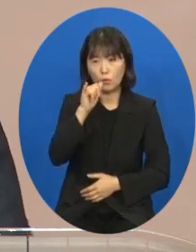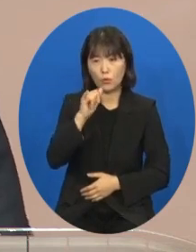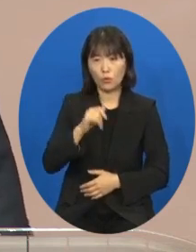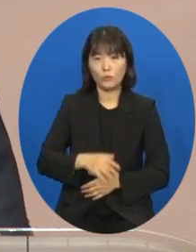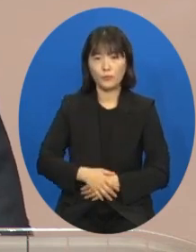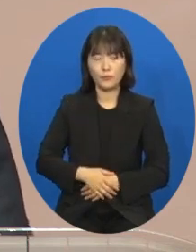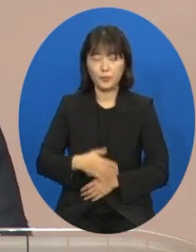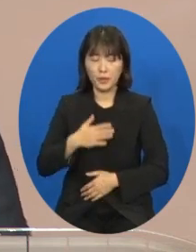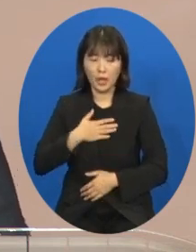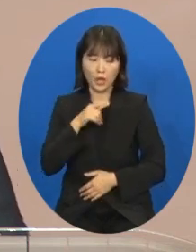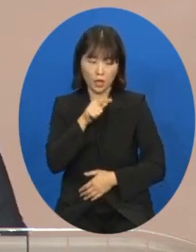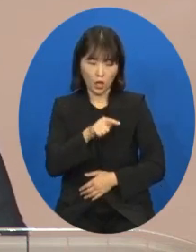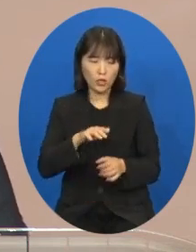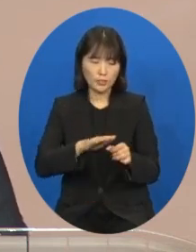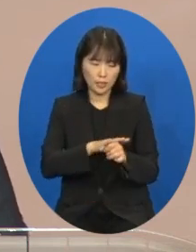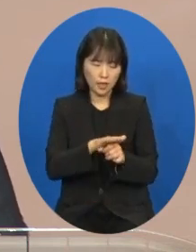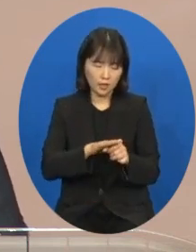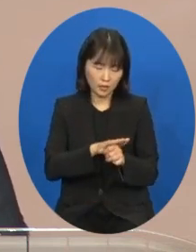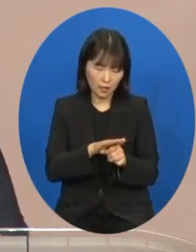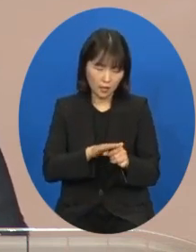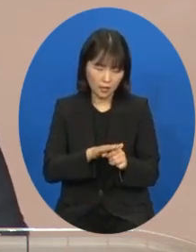내가 너를 사랑한다.